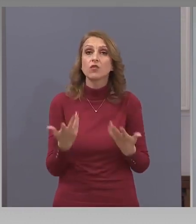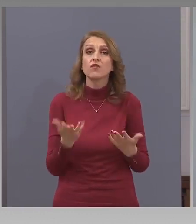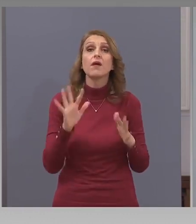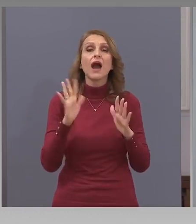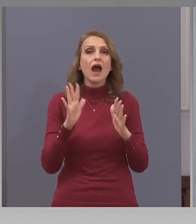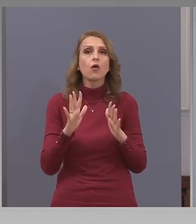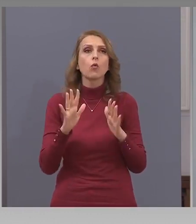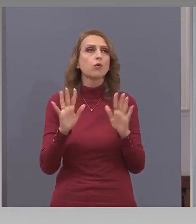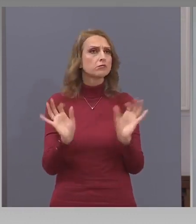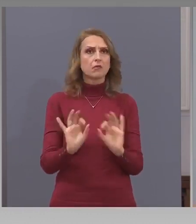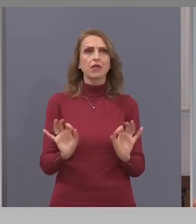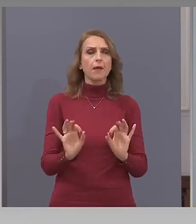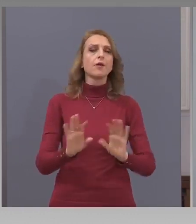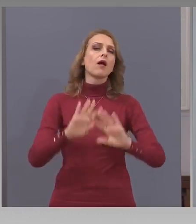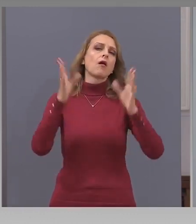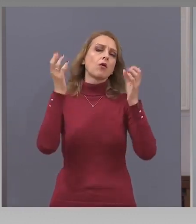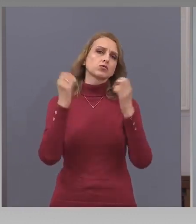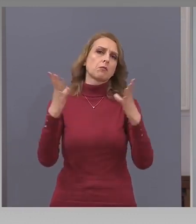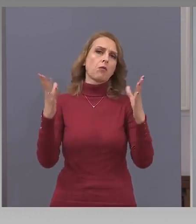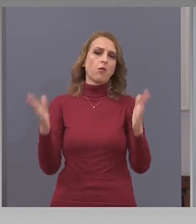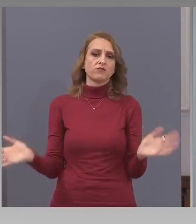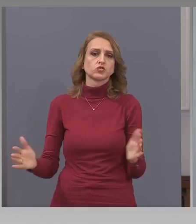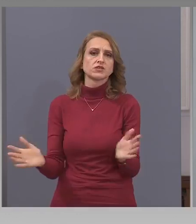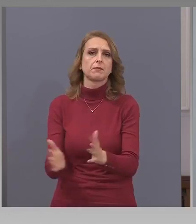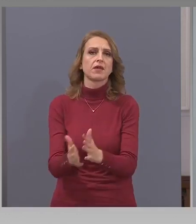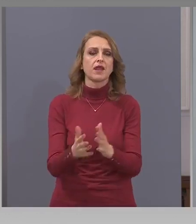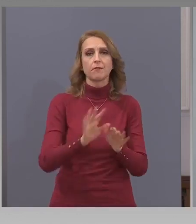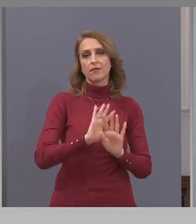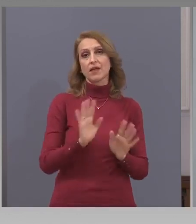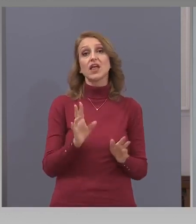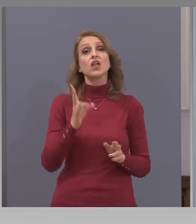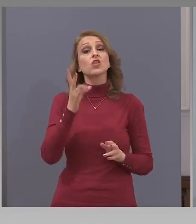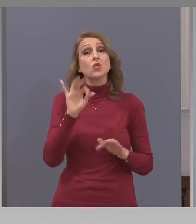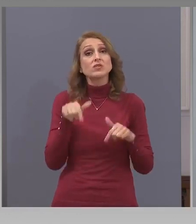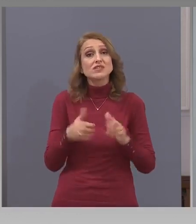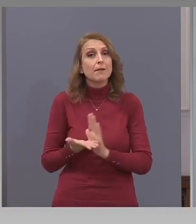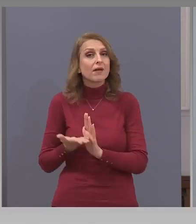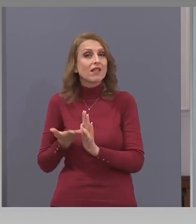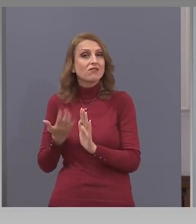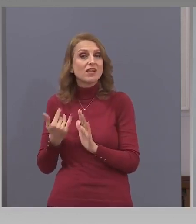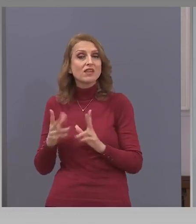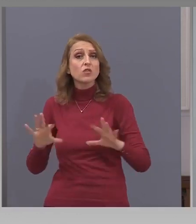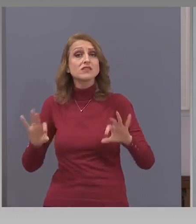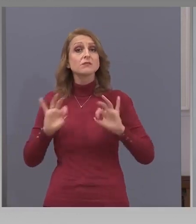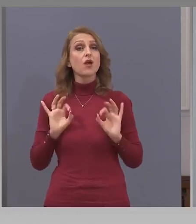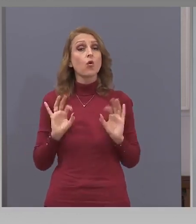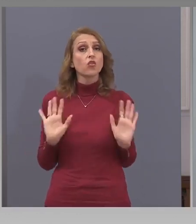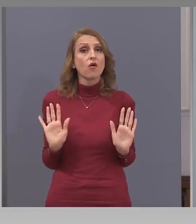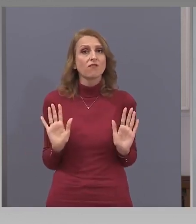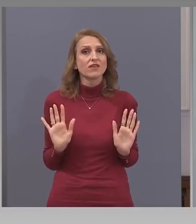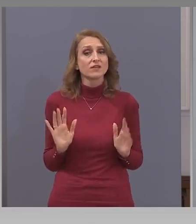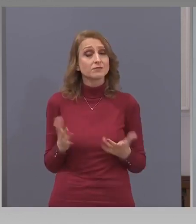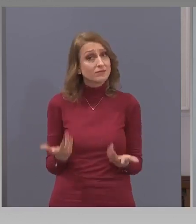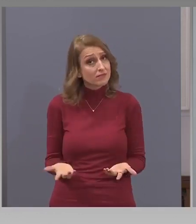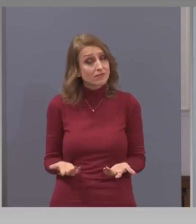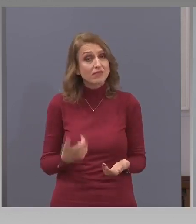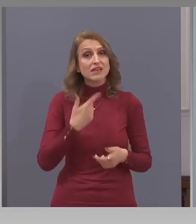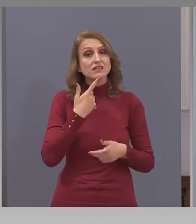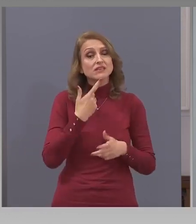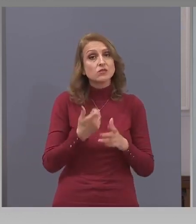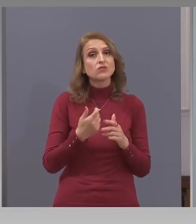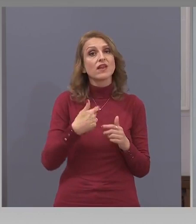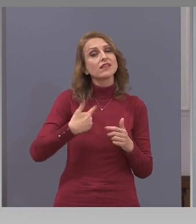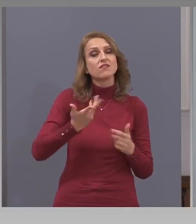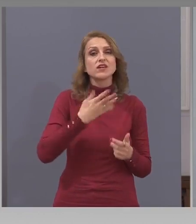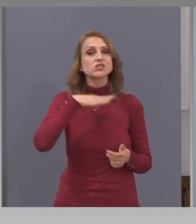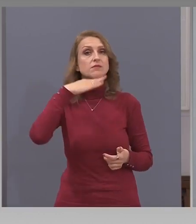ни потрябва, ще отидат, ще ги съберат. Но да, не тогава да почнем да ги слагаме. И ние се научихме, че когато вече има